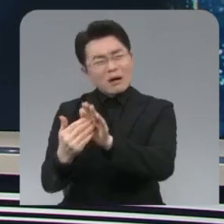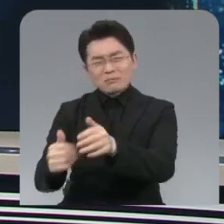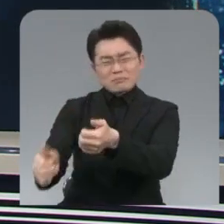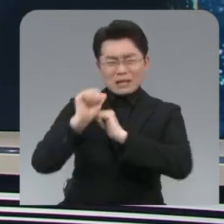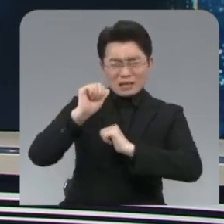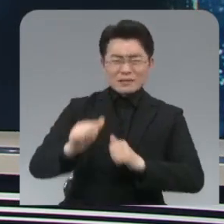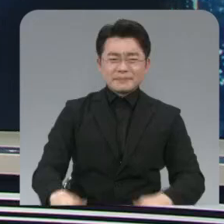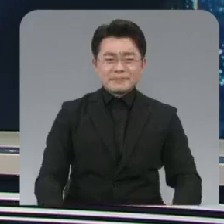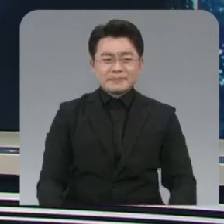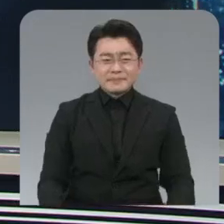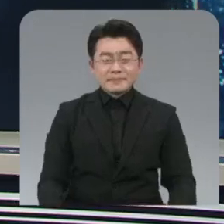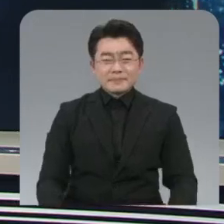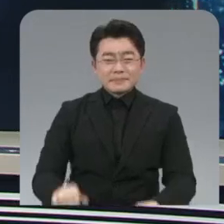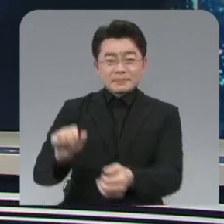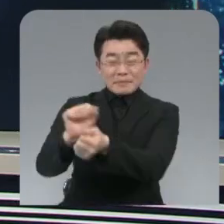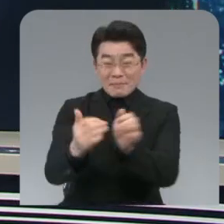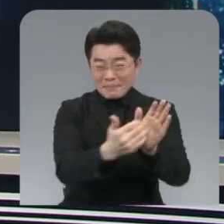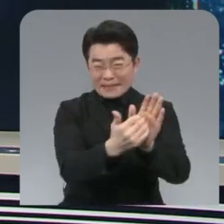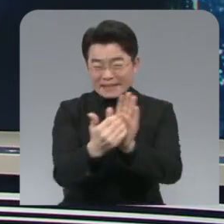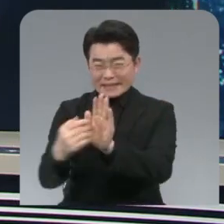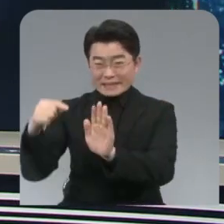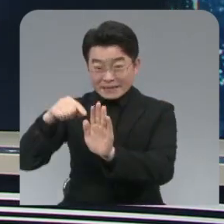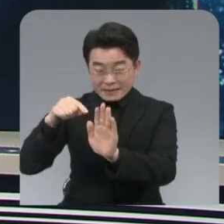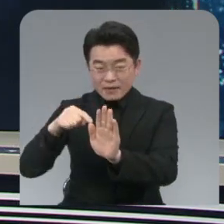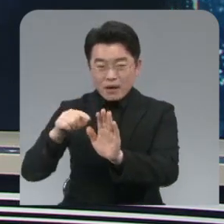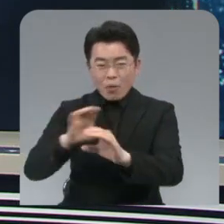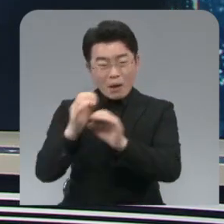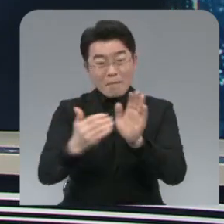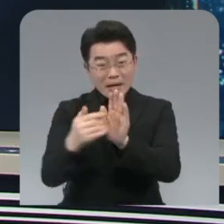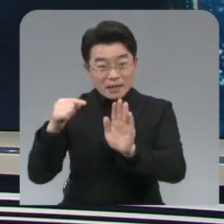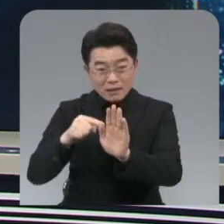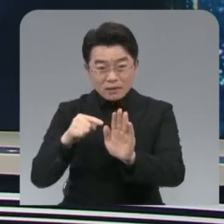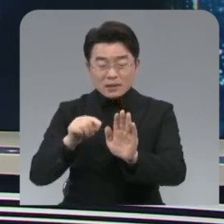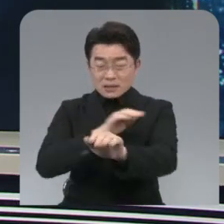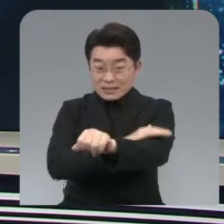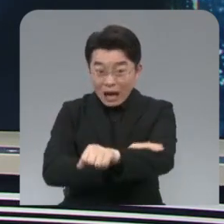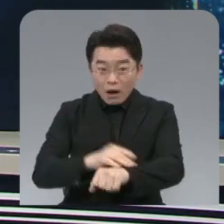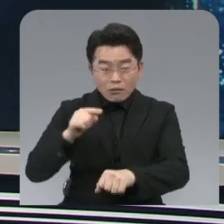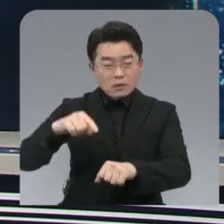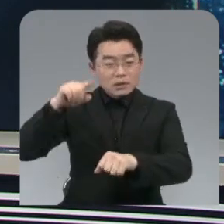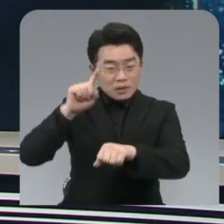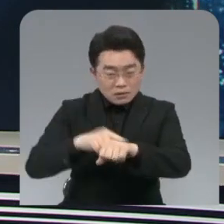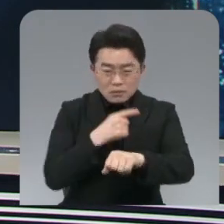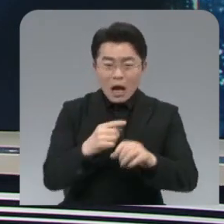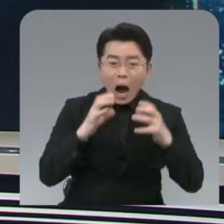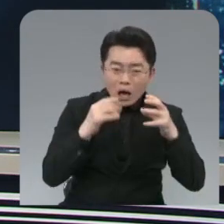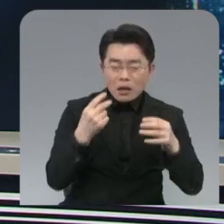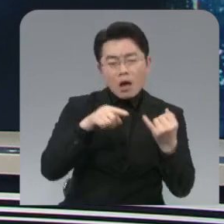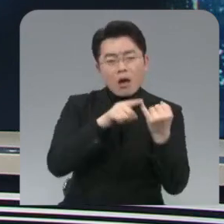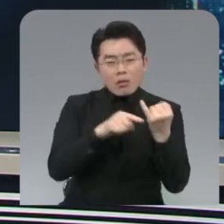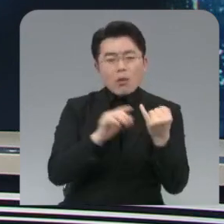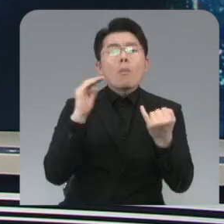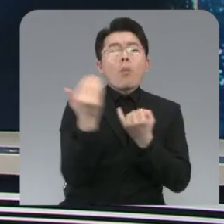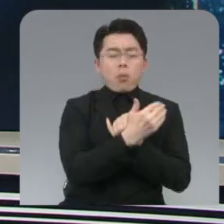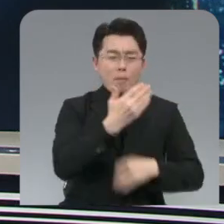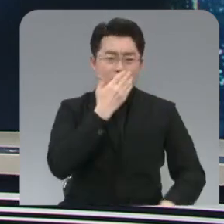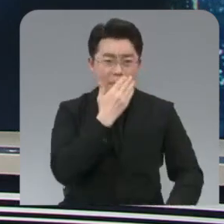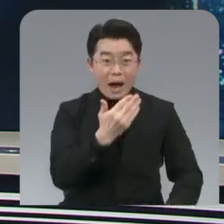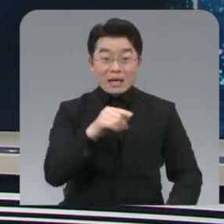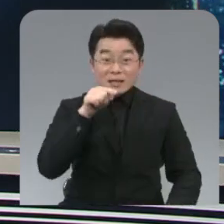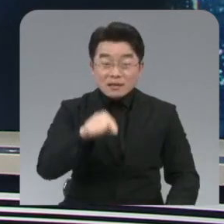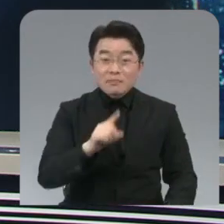갖춘 사람이 하나둘씩 늘어나면 나중에는 항체가 없는 사람도 감염해서 보호받을 수 있는데 전문가들은 이걸